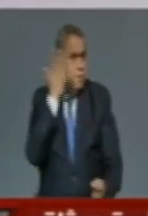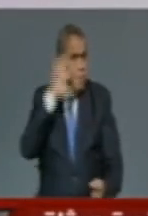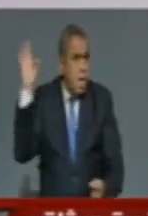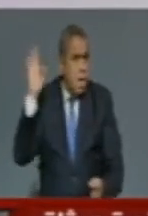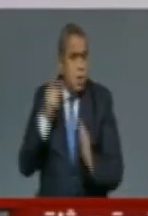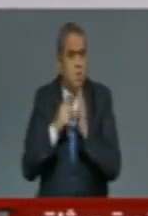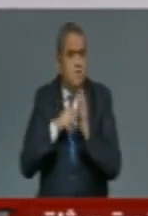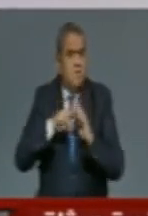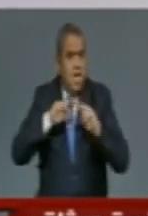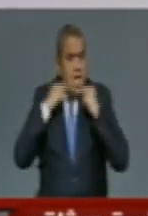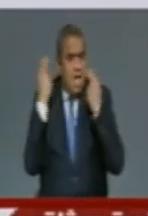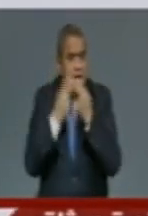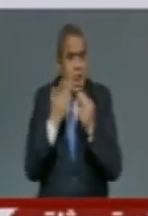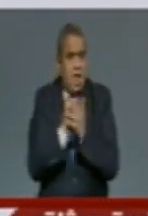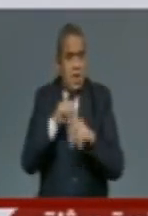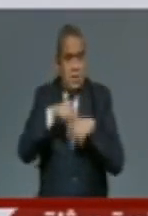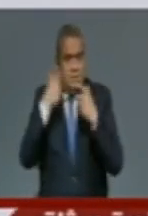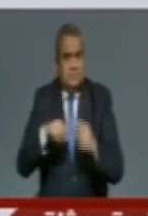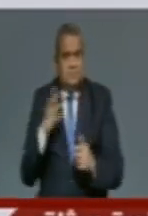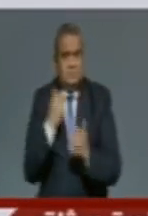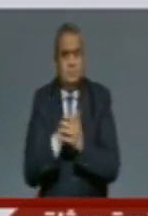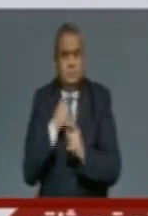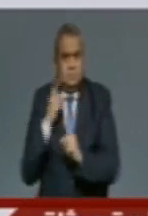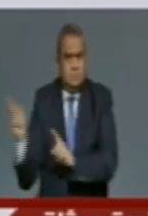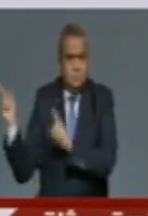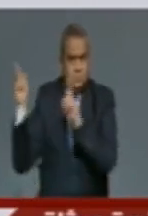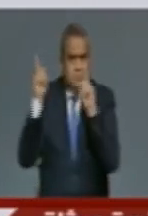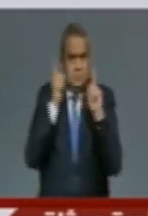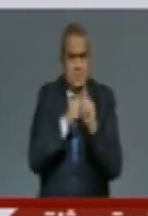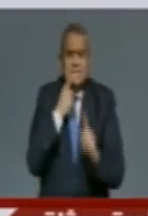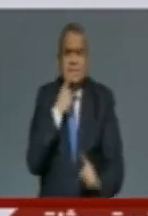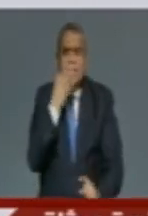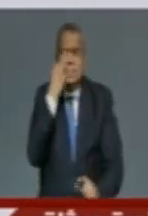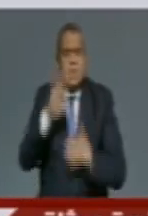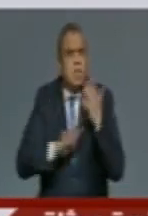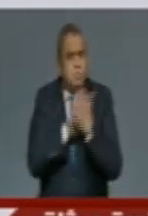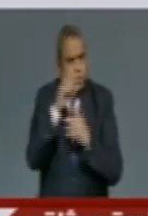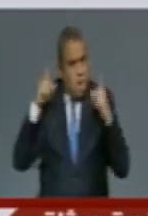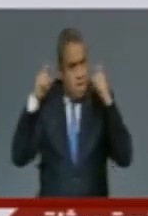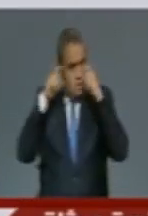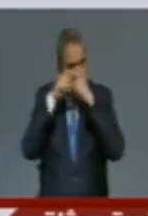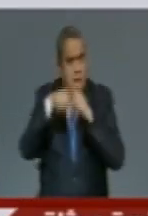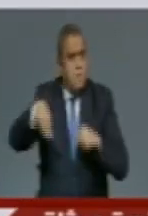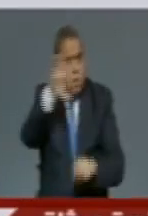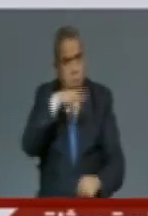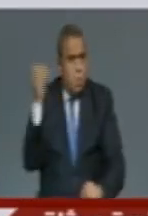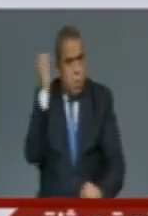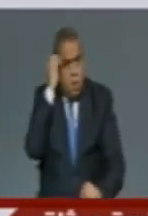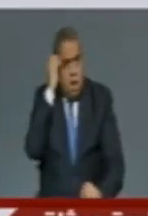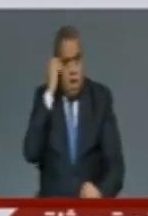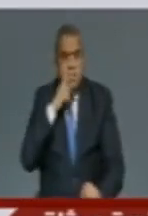العالم تقريبا على مدار أكثر من 3 سنوات، والحقيقة هي ألقت